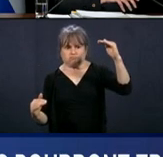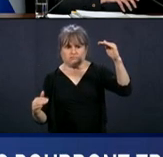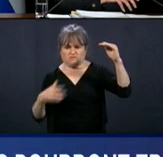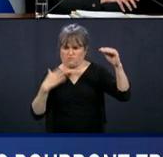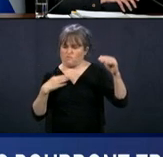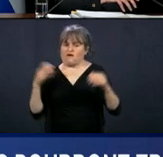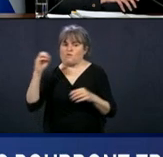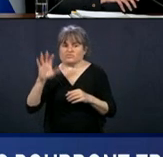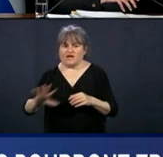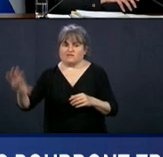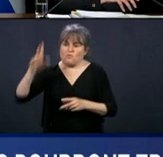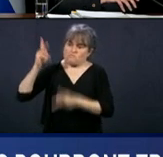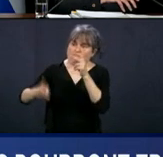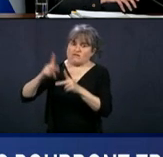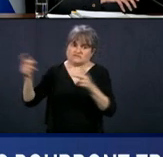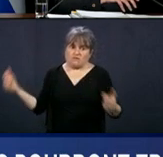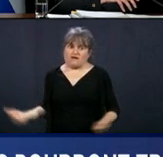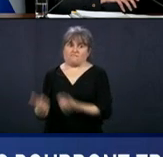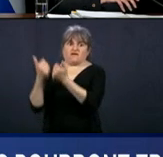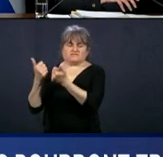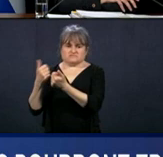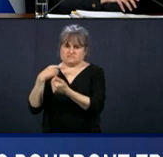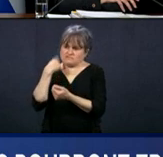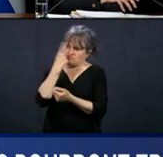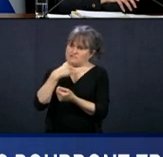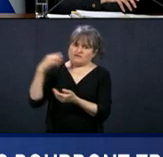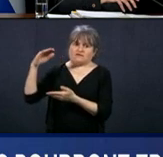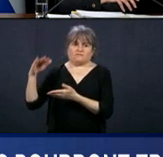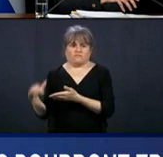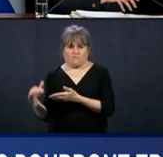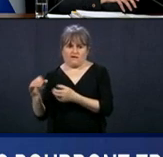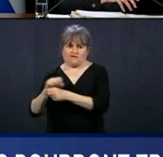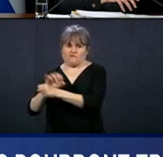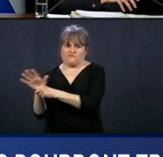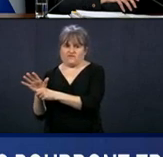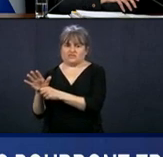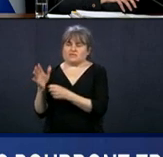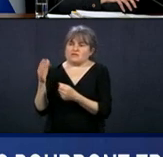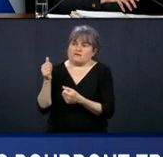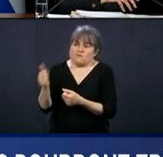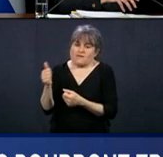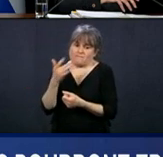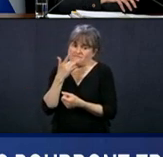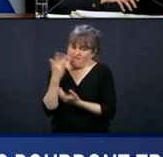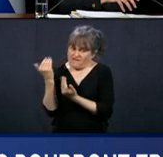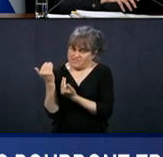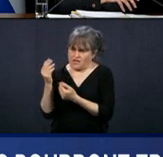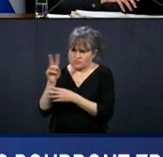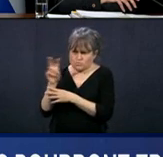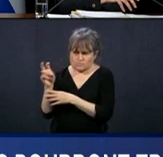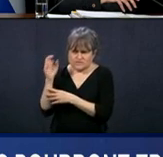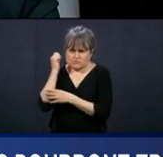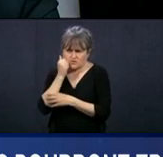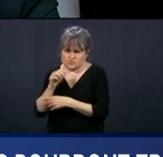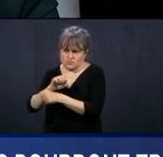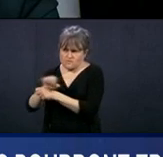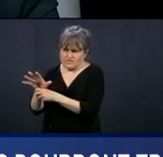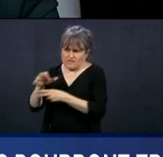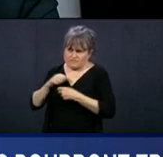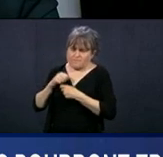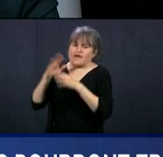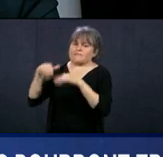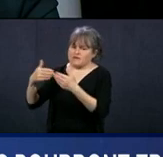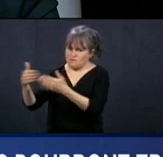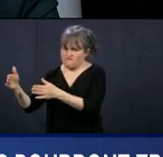déconfiner quand on sera en bas de 200 cas par jour. Puis nous, on déconfine, puis on est à 900 cas. Comment expliquer ça? Premièrement, le cas,